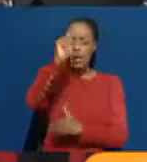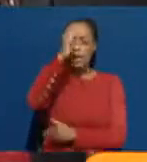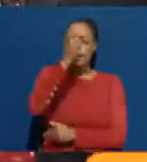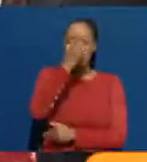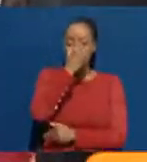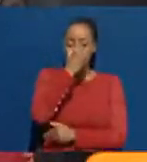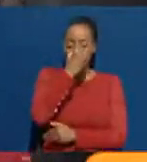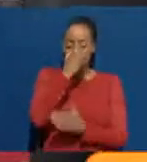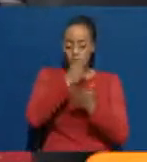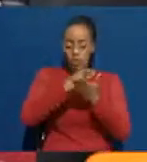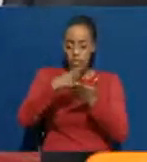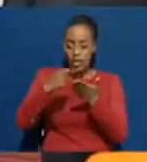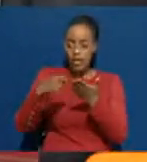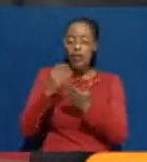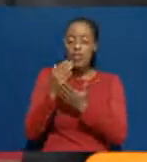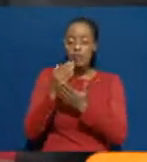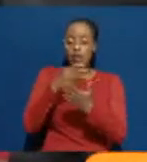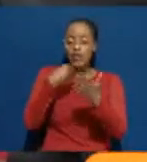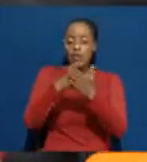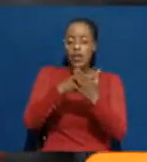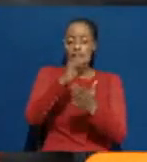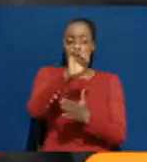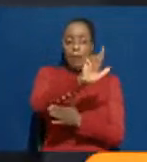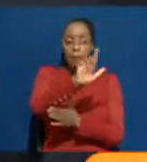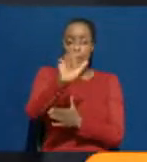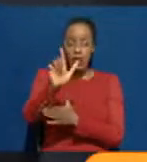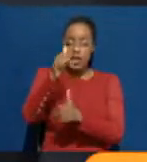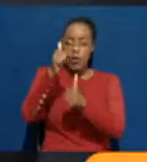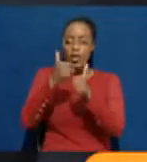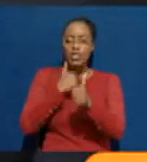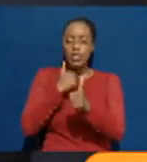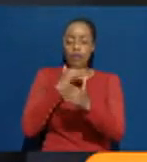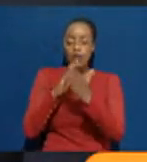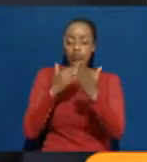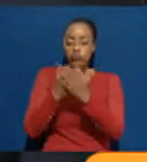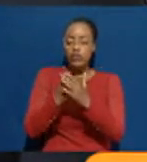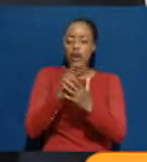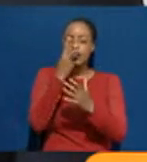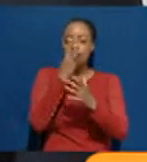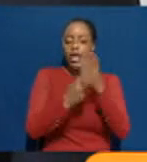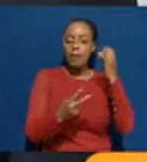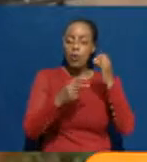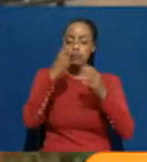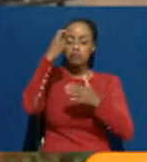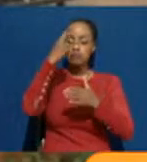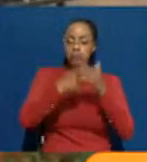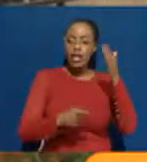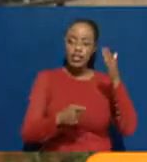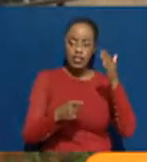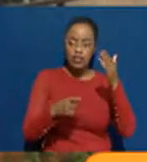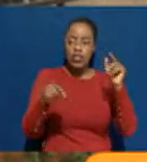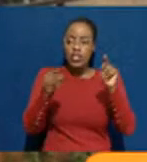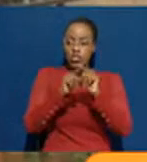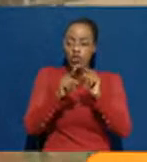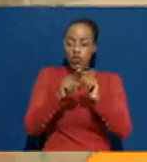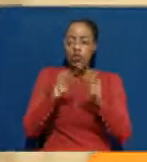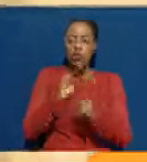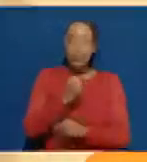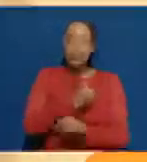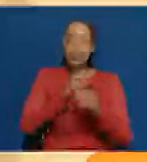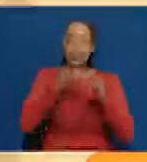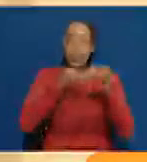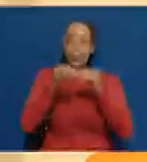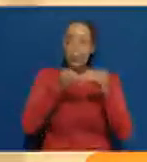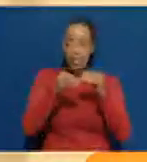Ruto kutia saini mswada wa fedha unaopendekeza ushuru maradufu kwa sheria. Seneta wa Busio Kio